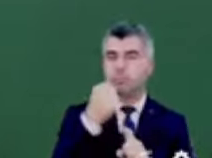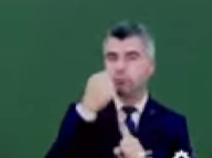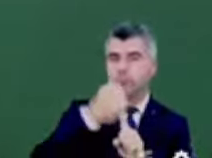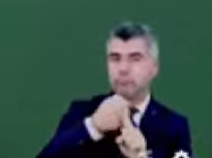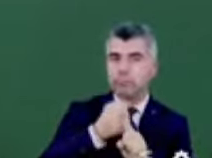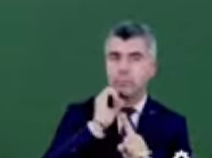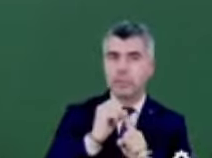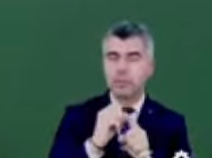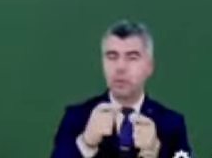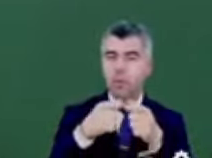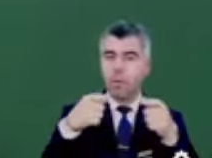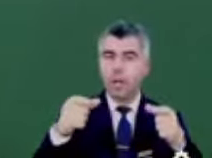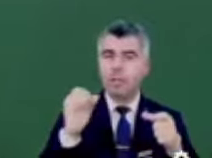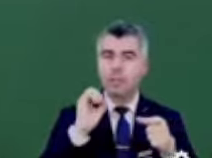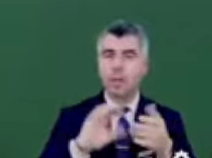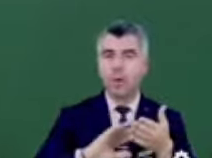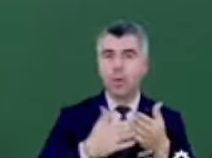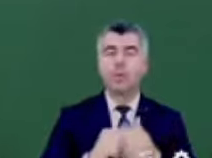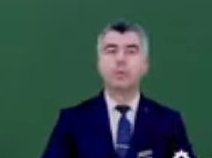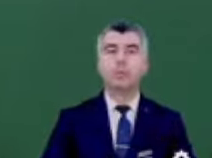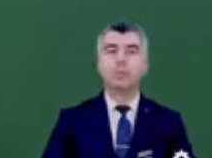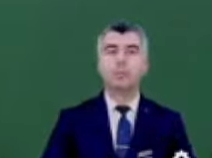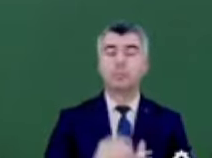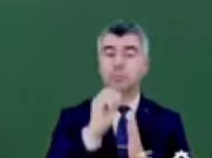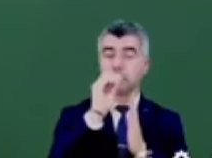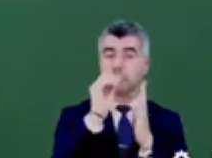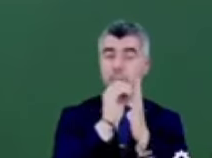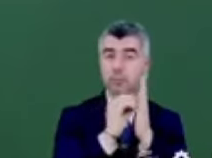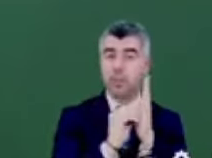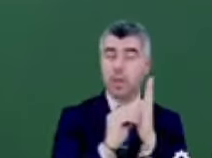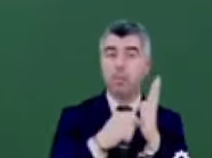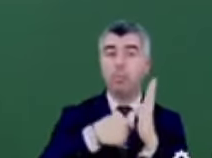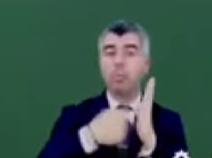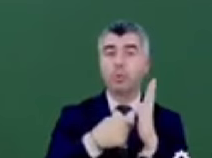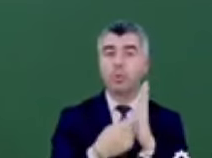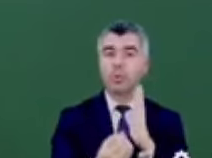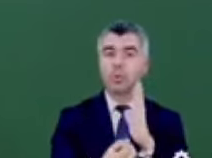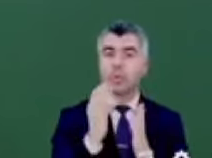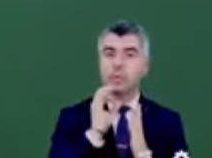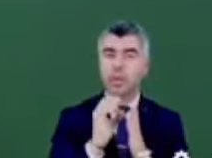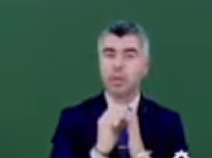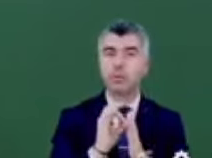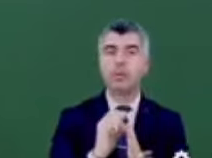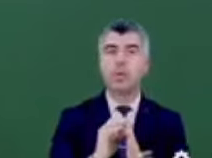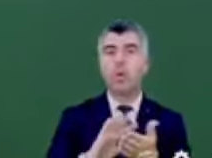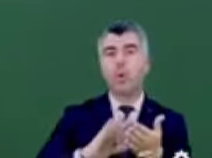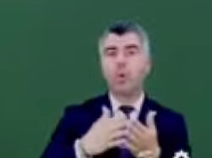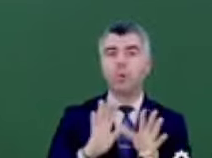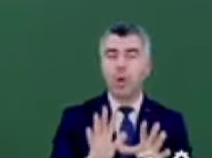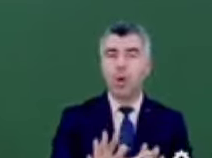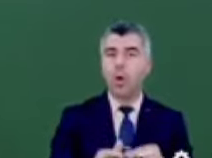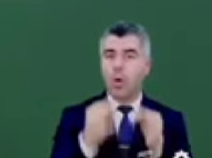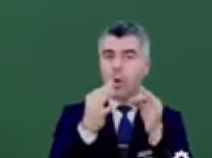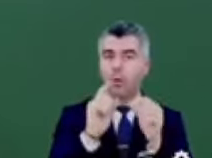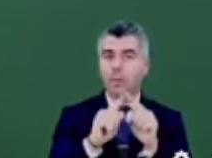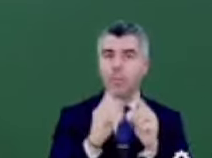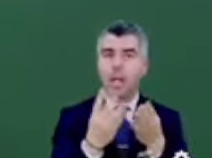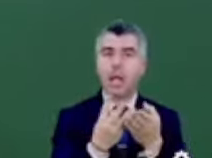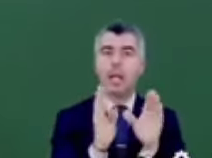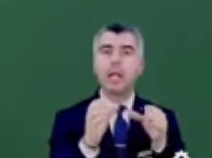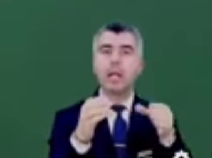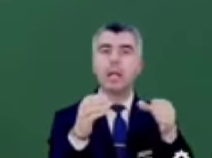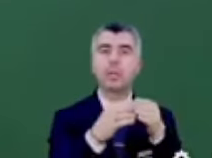وتوسيع تاليفها ويتضمن هذا المشروع مستجدات تهم بالاساس اغناء تركيبه هذه اللجنه